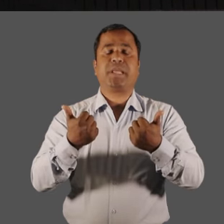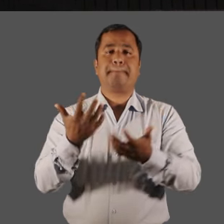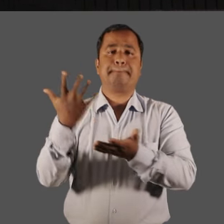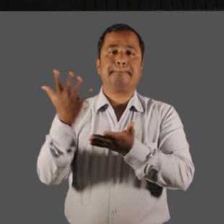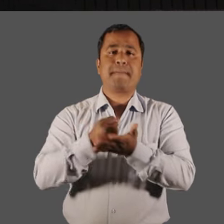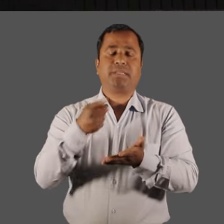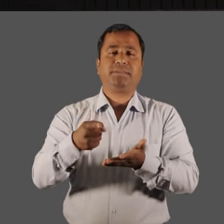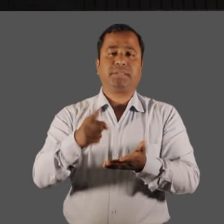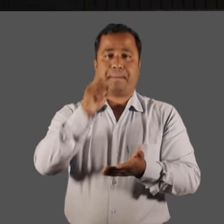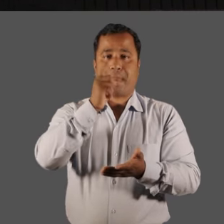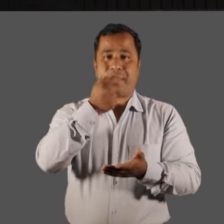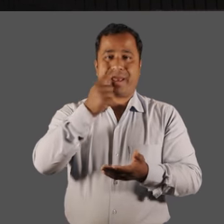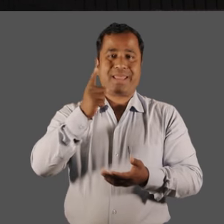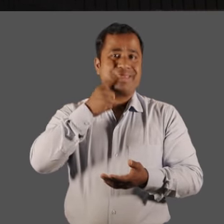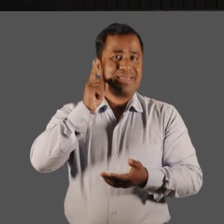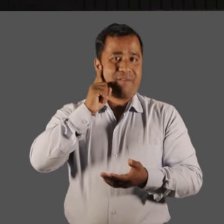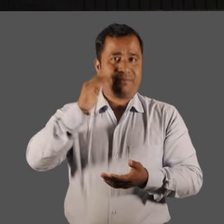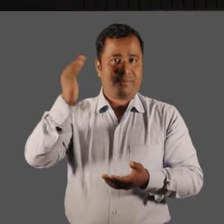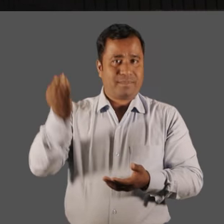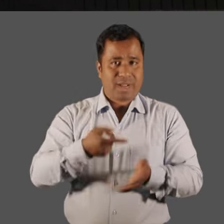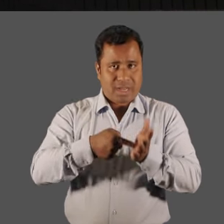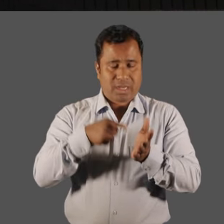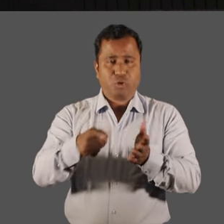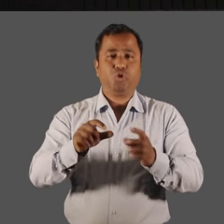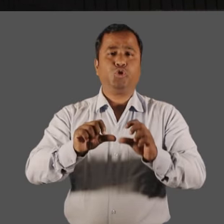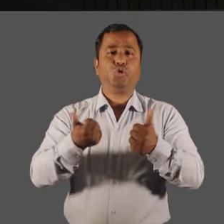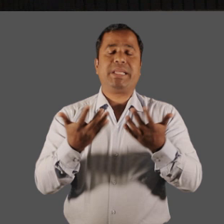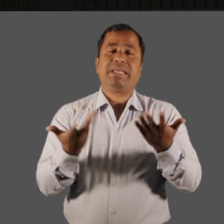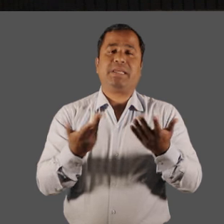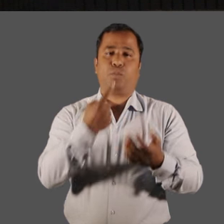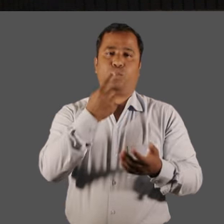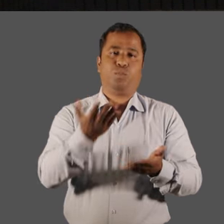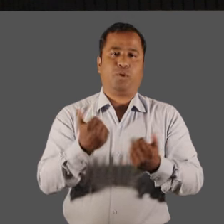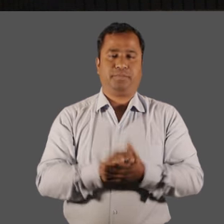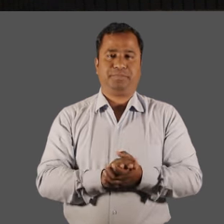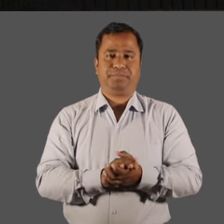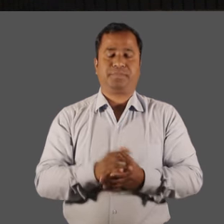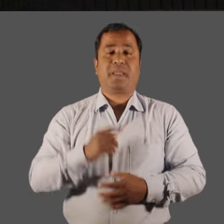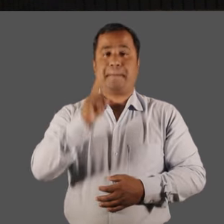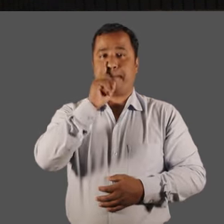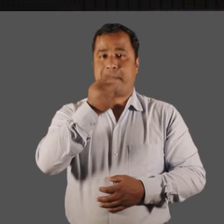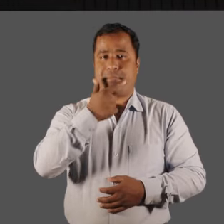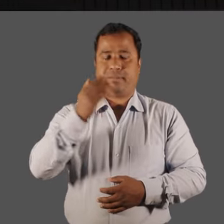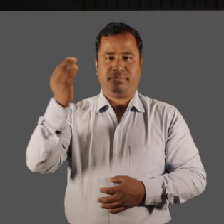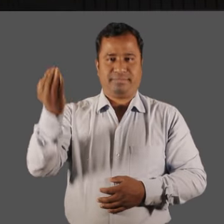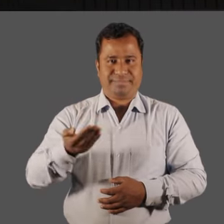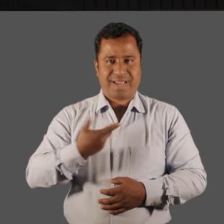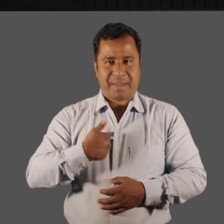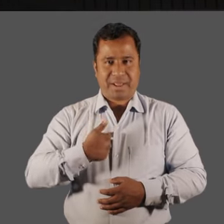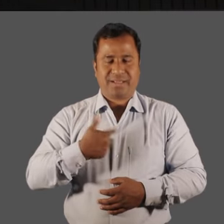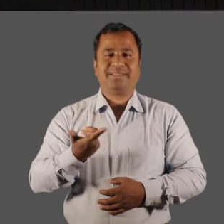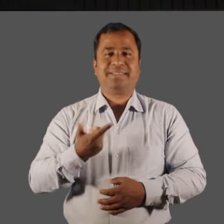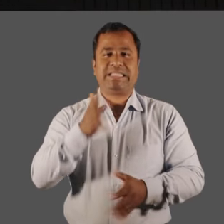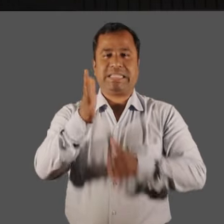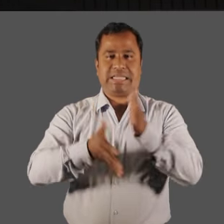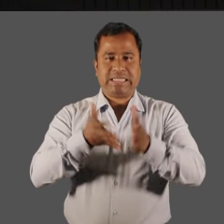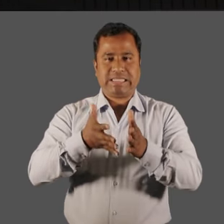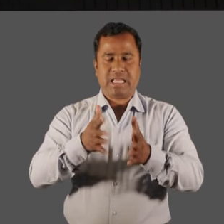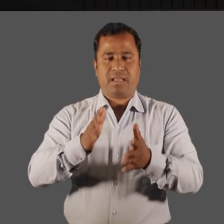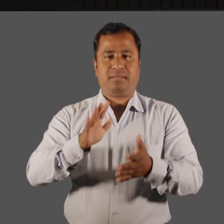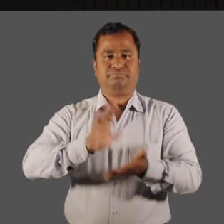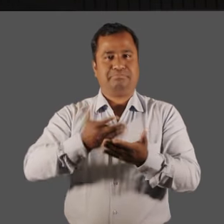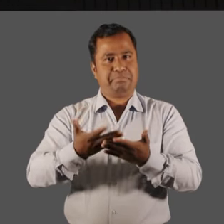আসলে পেয়েছেন কিংবা এখনো পান? আচ্ছা, মানে কোডা হিসেবে আমার তো ১ম বৈশিষ্ট্য হচ্ছে আমি ২ টা ভাষা জানি, যেহেতু সাইন ল্যাঙ্গুয়েজও